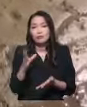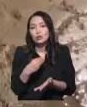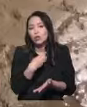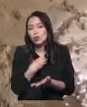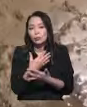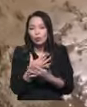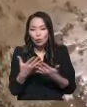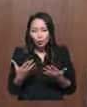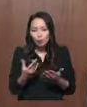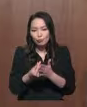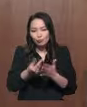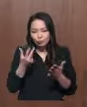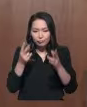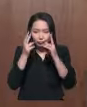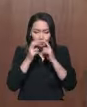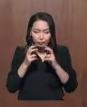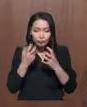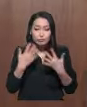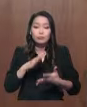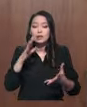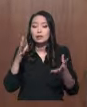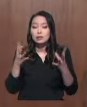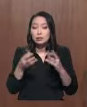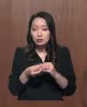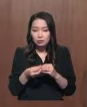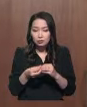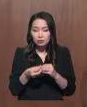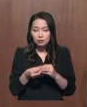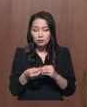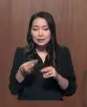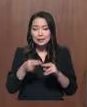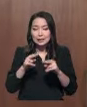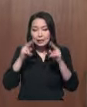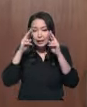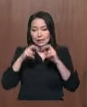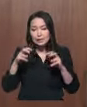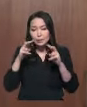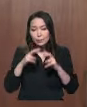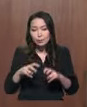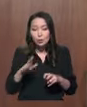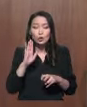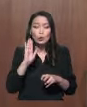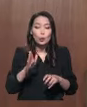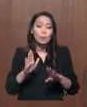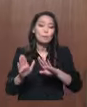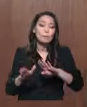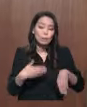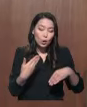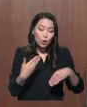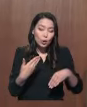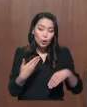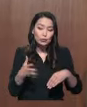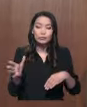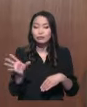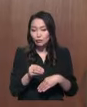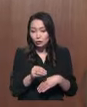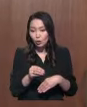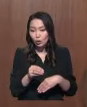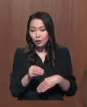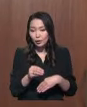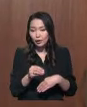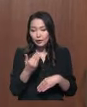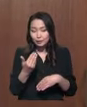взяты. Результаты этих исследований будут после проведения всех